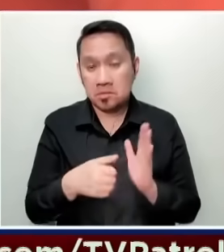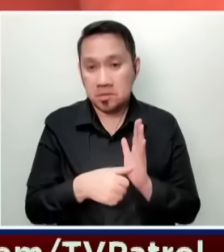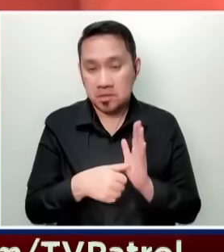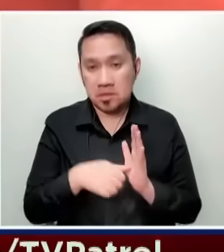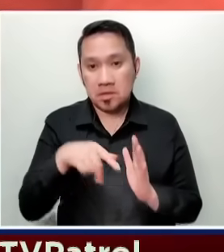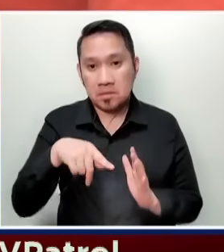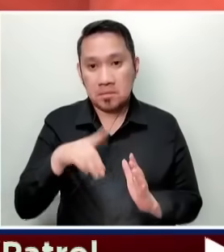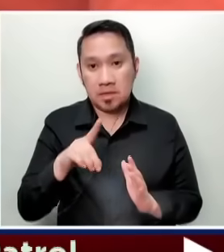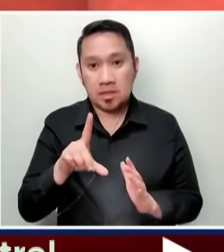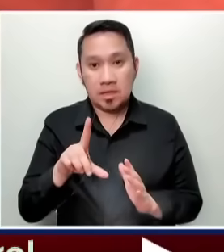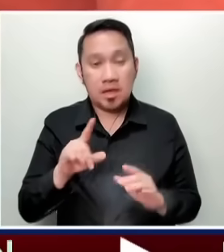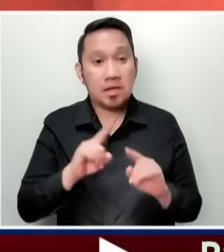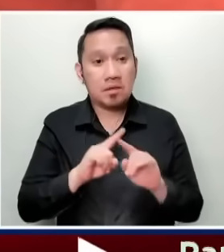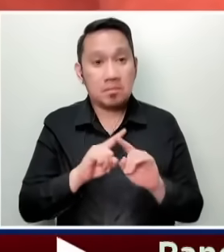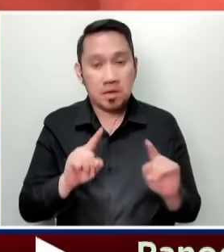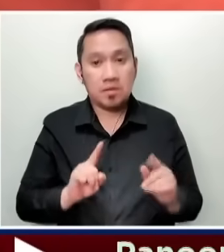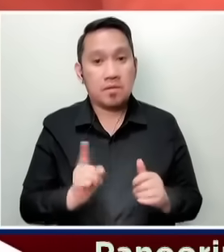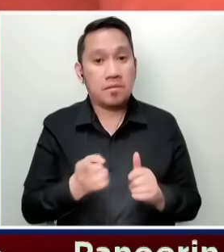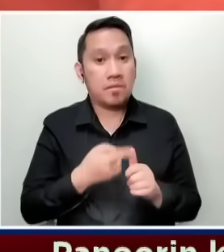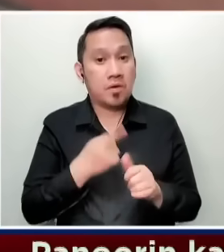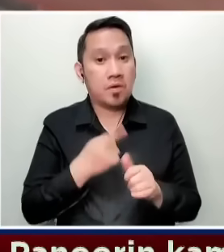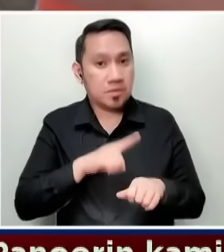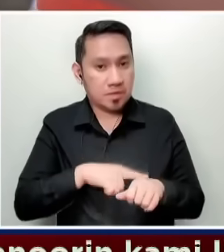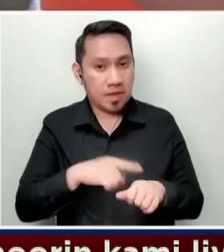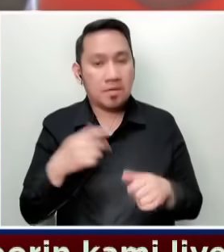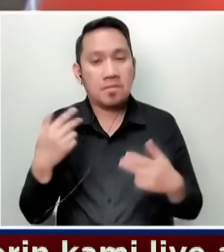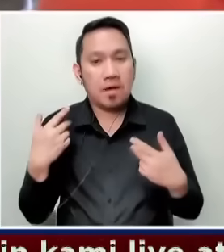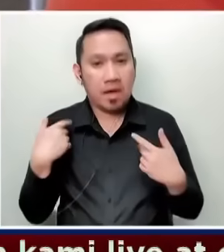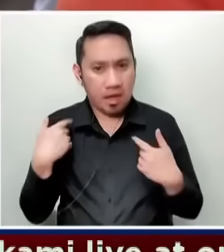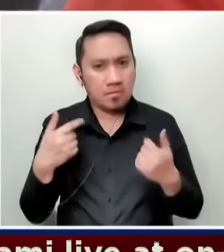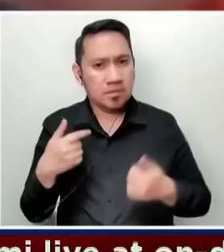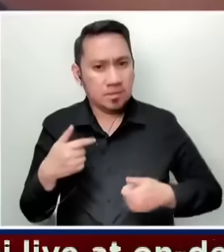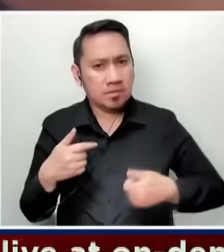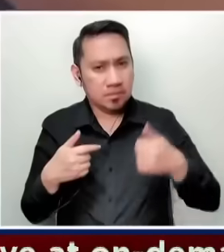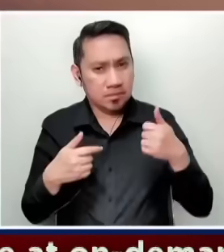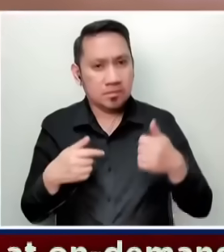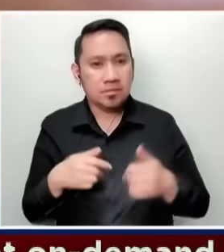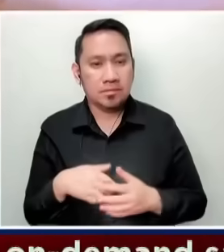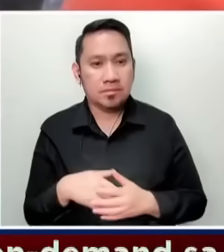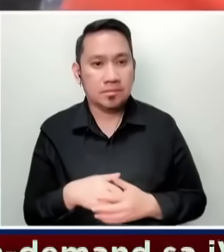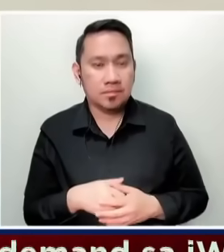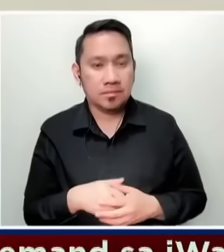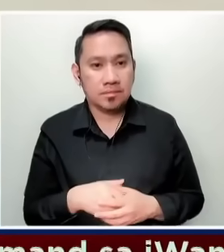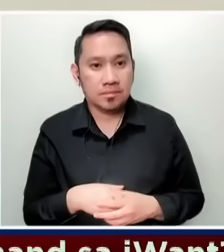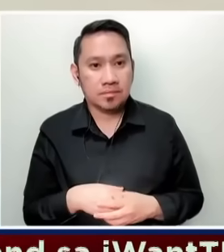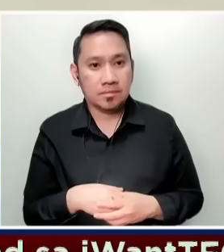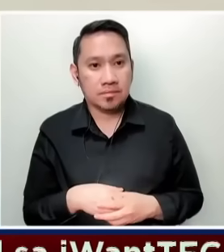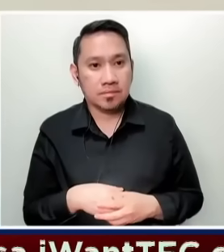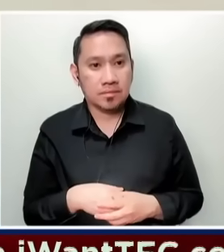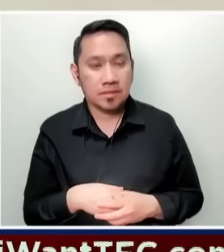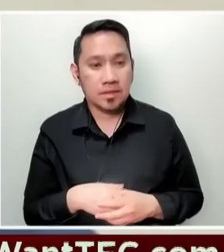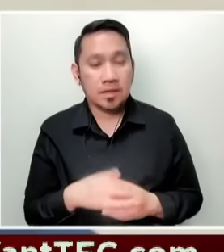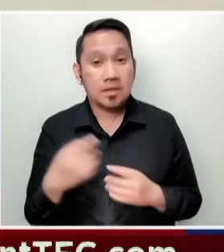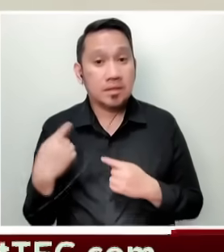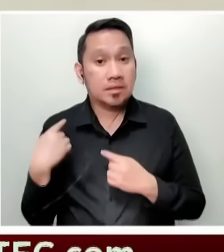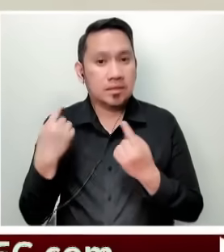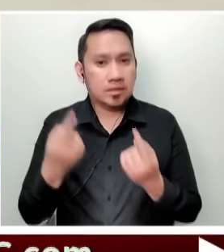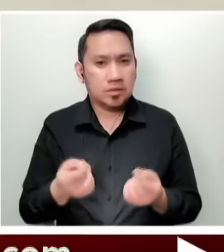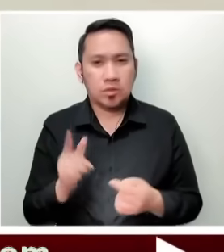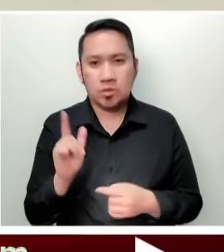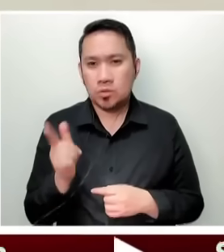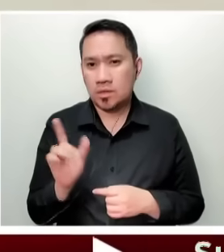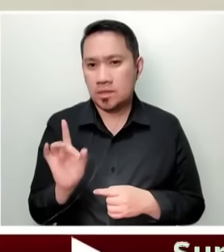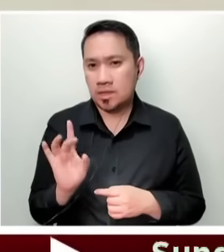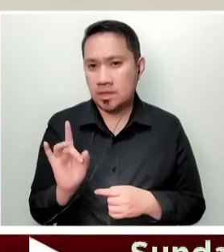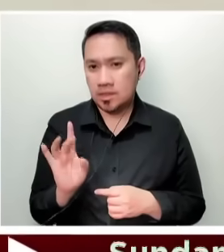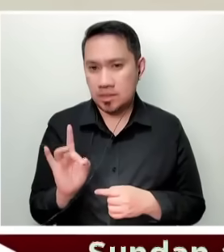PDL pero ito ang unang beses na may tumakbo at nanalo sa BSKE. Since 2018 po, no, nagkaroon ng